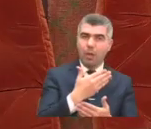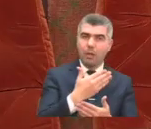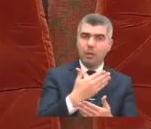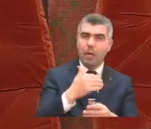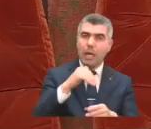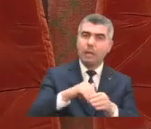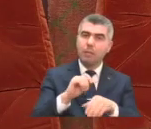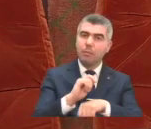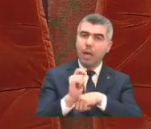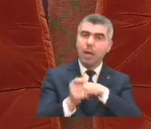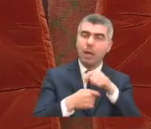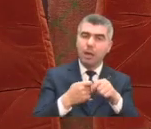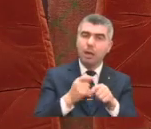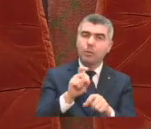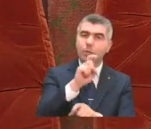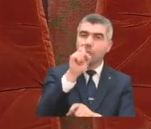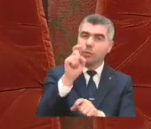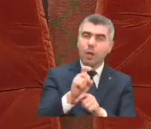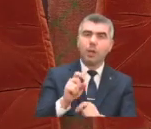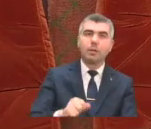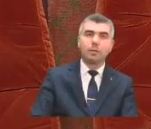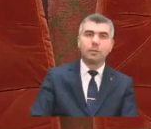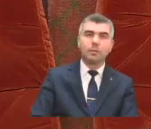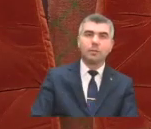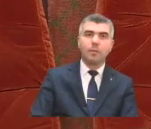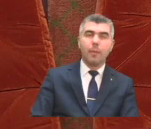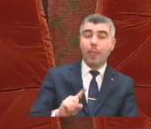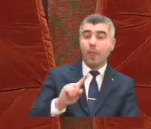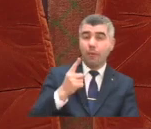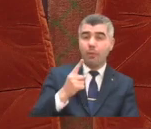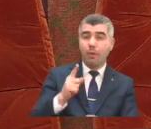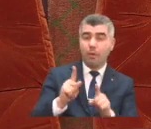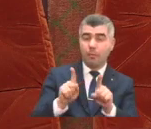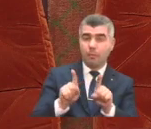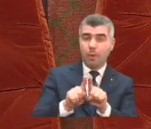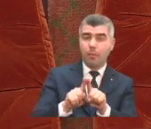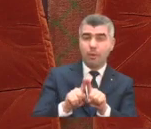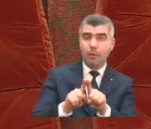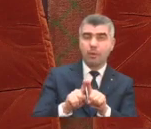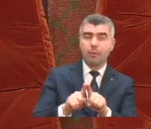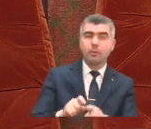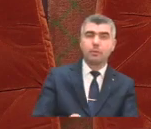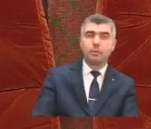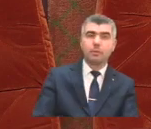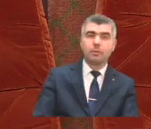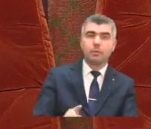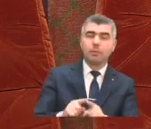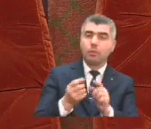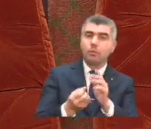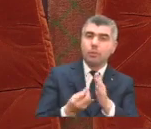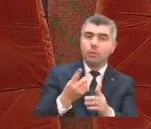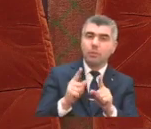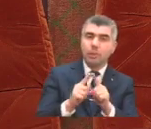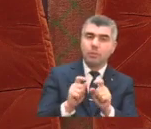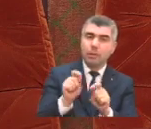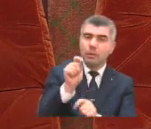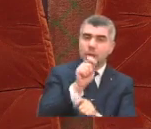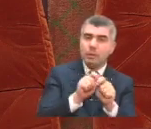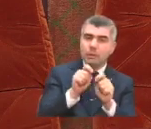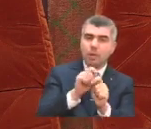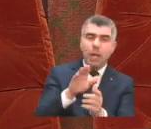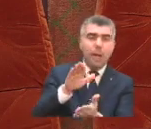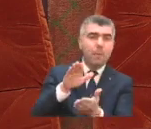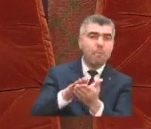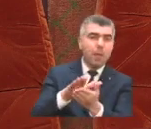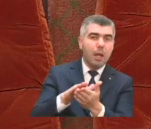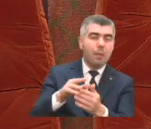الحركي على طرح هذا السؤال. أولا فيما يخص الشق المتعلق بتطوير الاستثمارات في قدرة التخزين، فكما